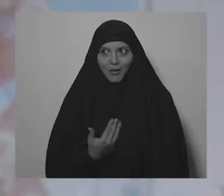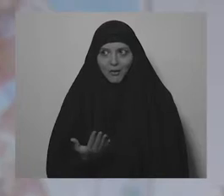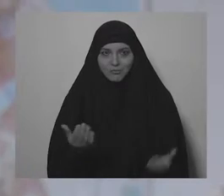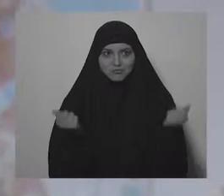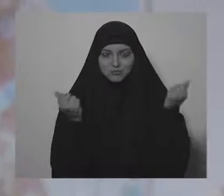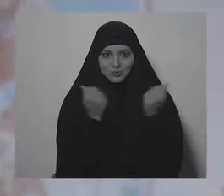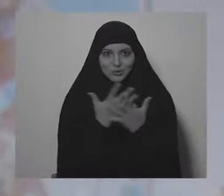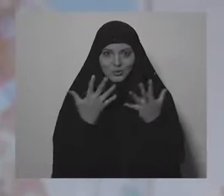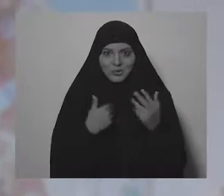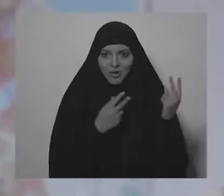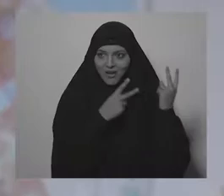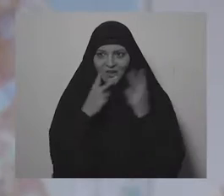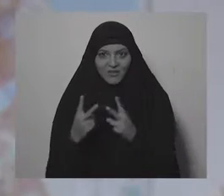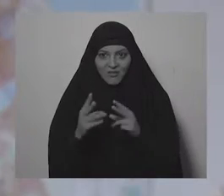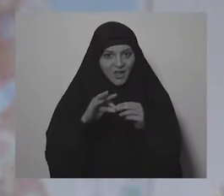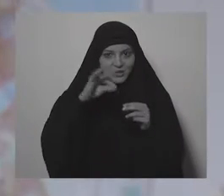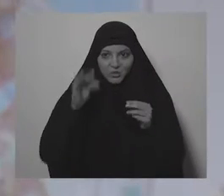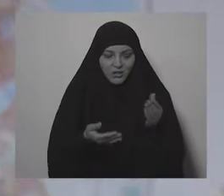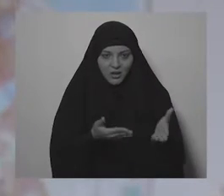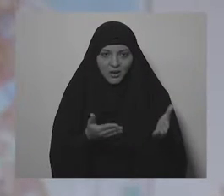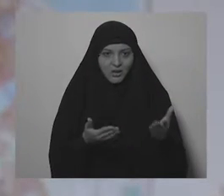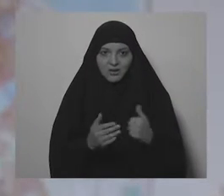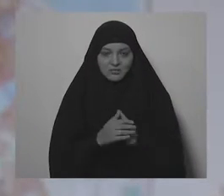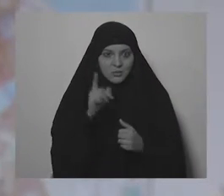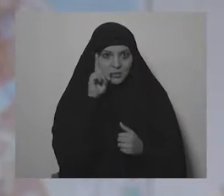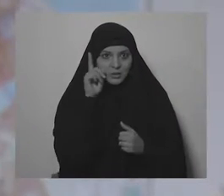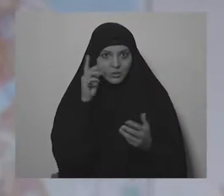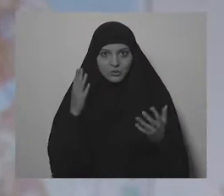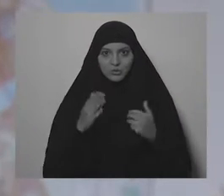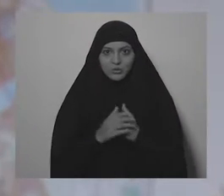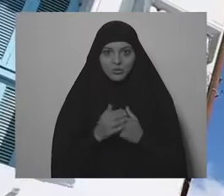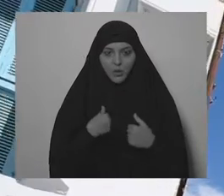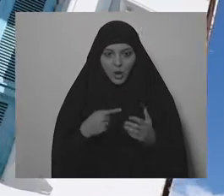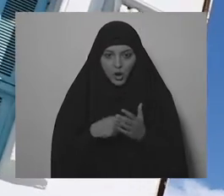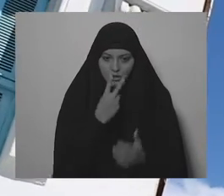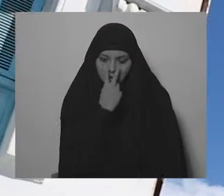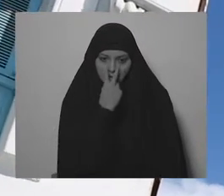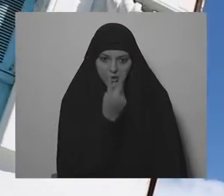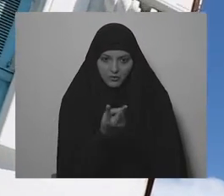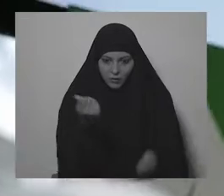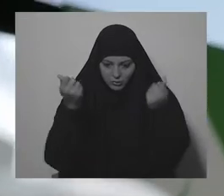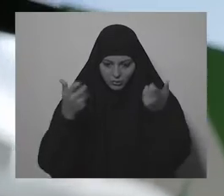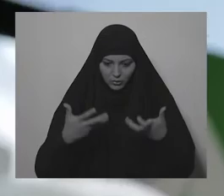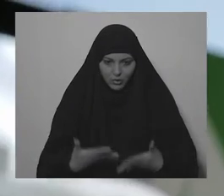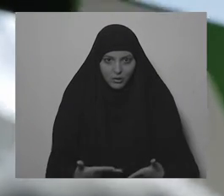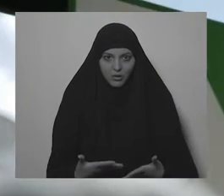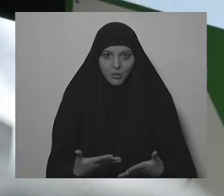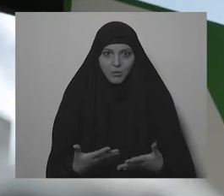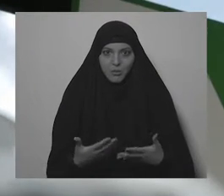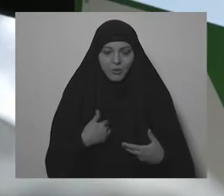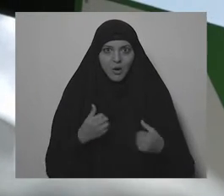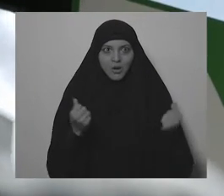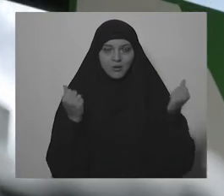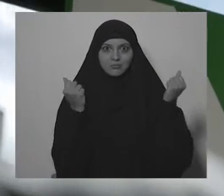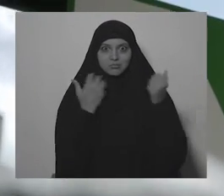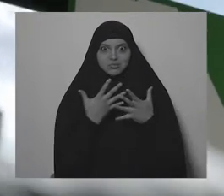ما كنتش متوقع بالحق باش نوصل للنتيجه هذه على خاطر كي شفت النومبر الجام